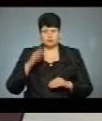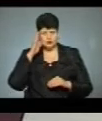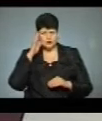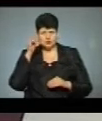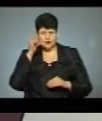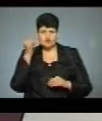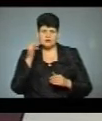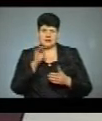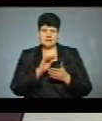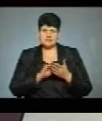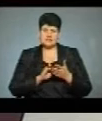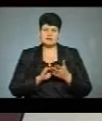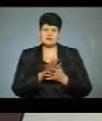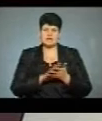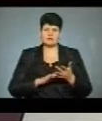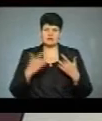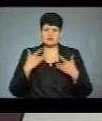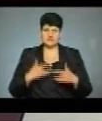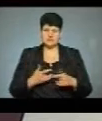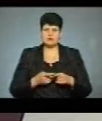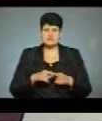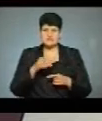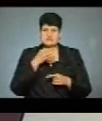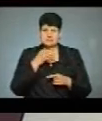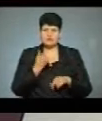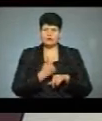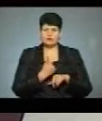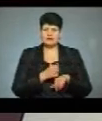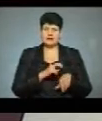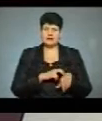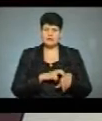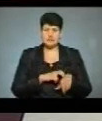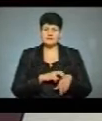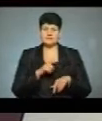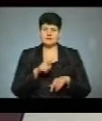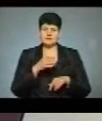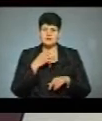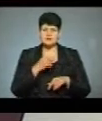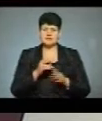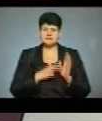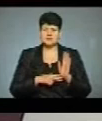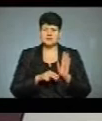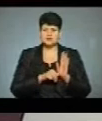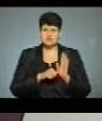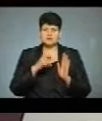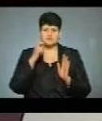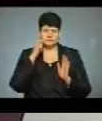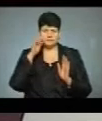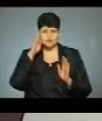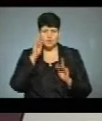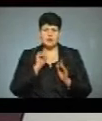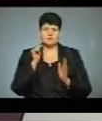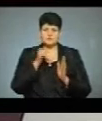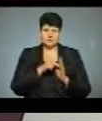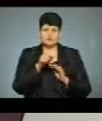написав заяву на звільнення. Про це нам розповів головний лікар закладу Роман Чортківський. За його словами, 76-річний пацієнт потрапив